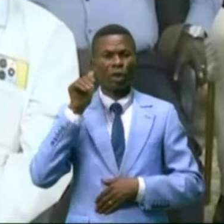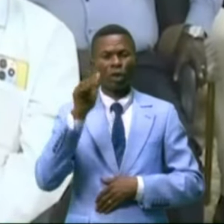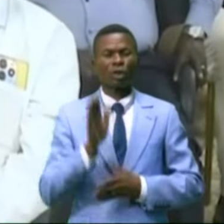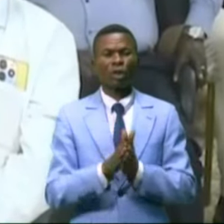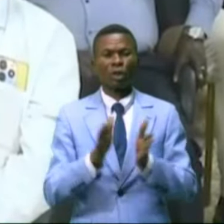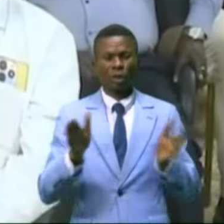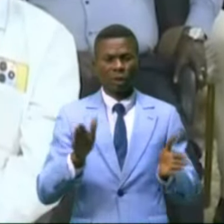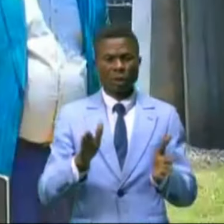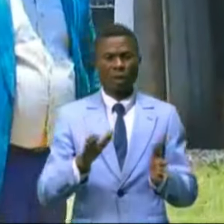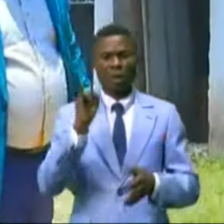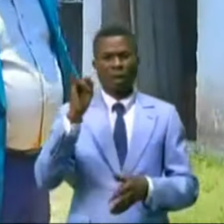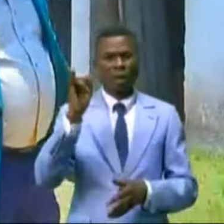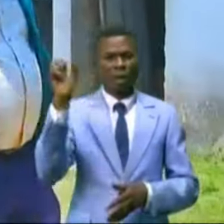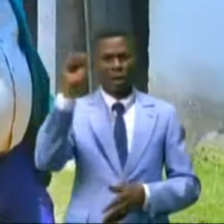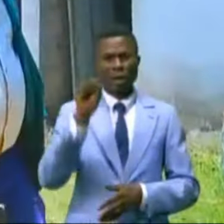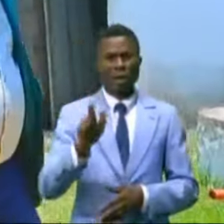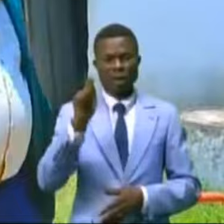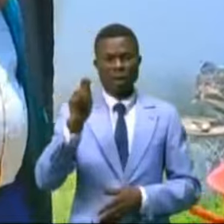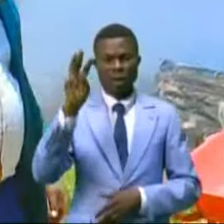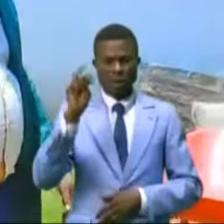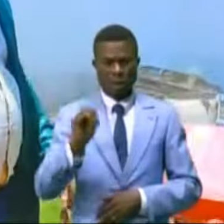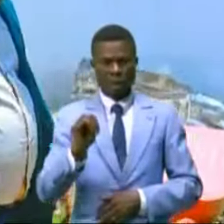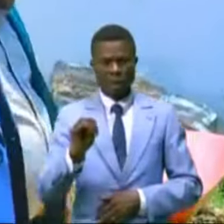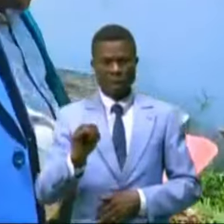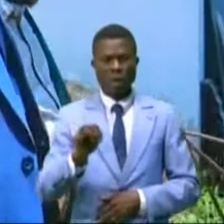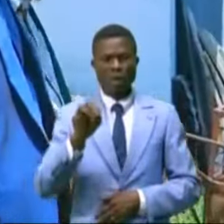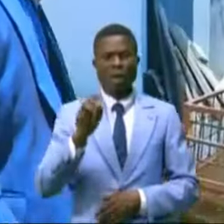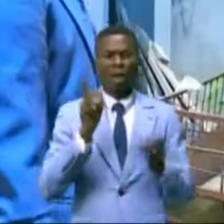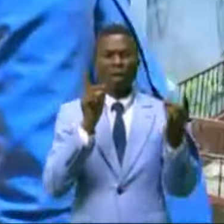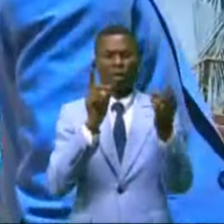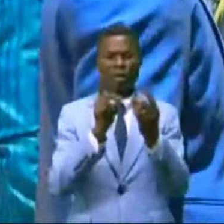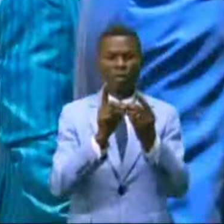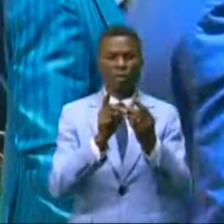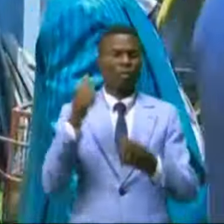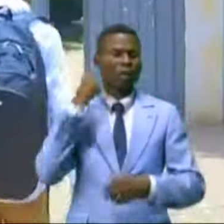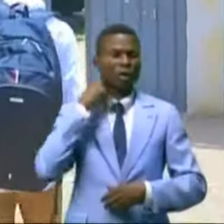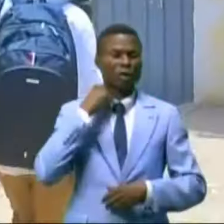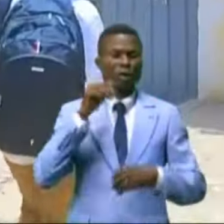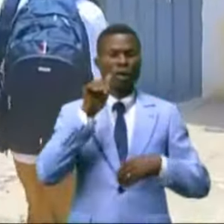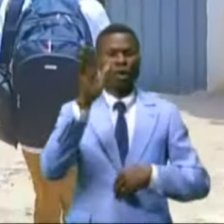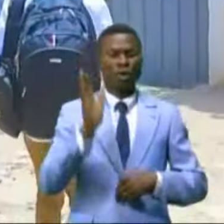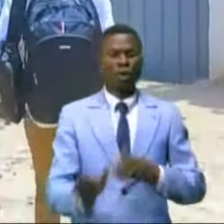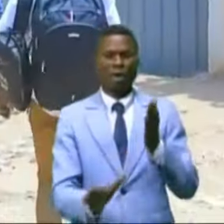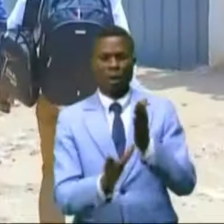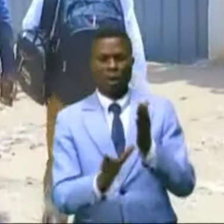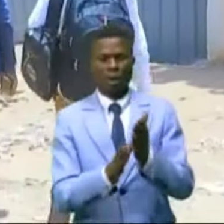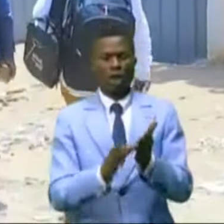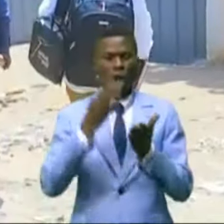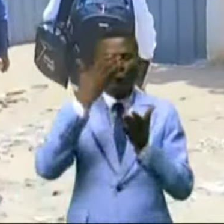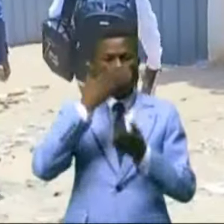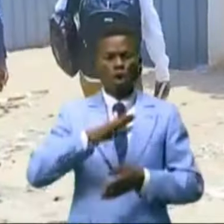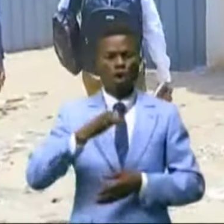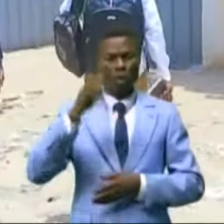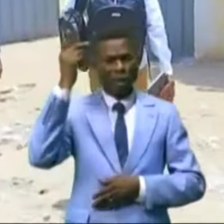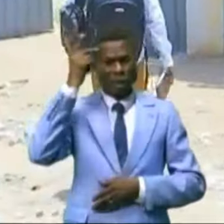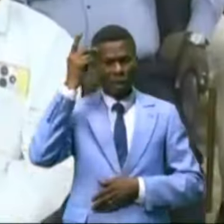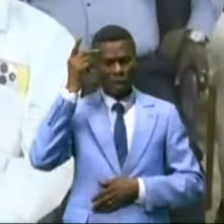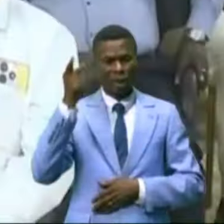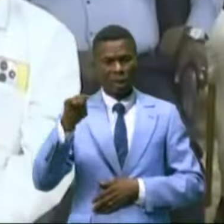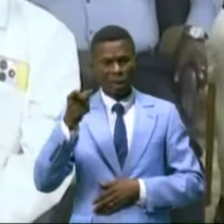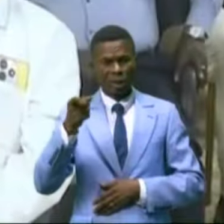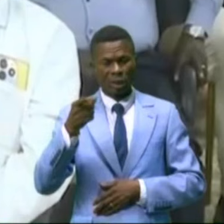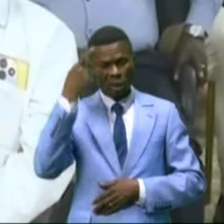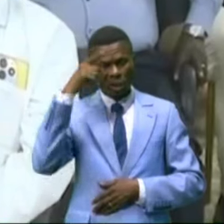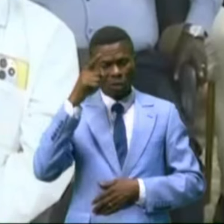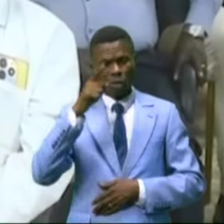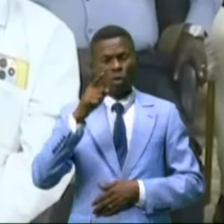général de l'ème Désiré ischa a rencontré le médecin directeur adjoint des Cliniques universitaires pour